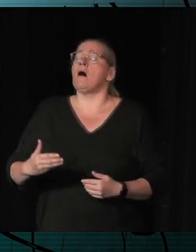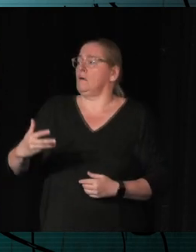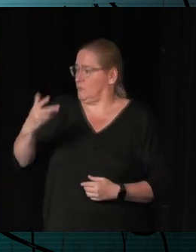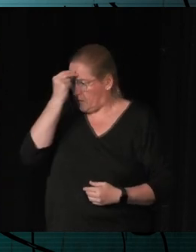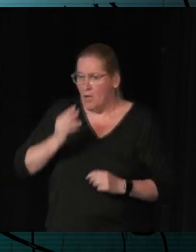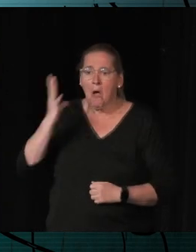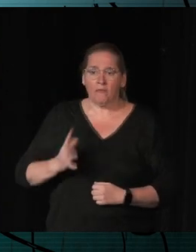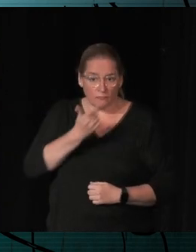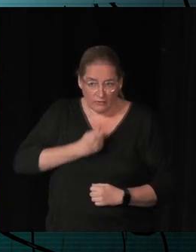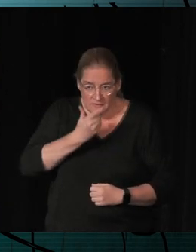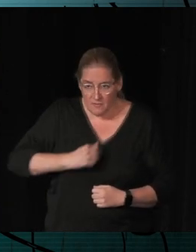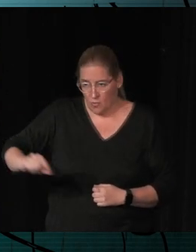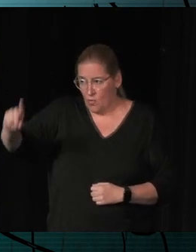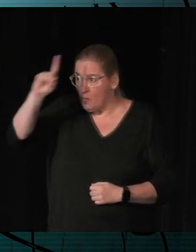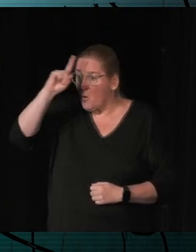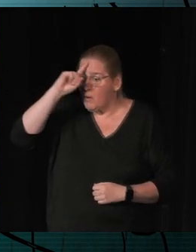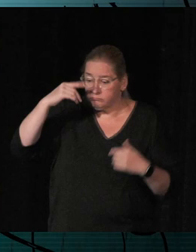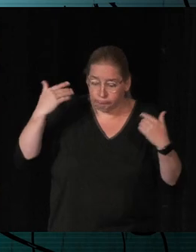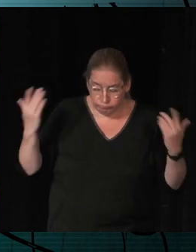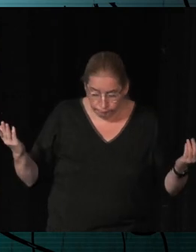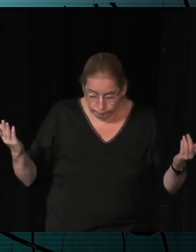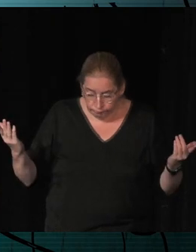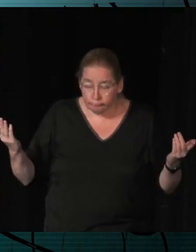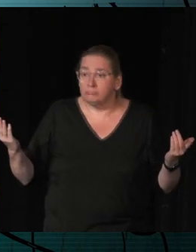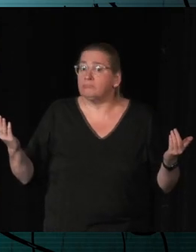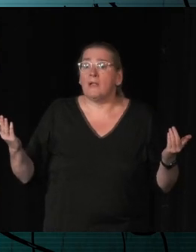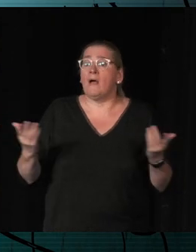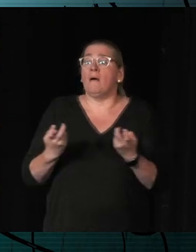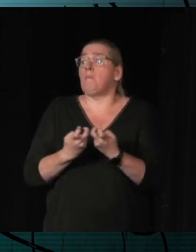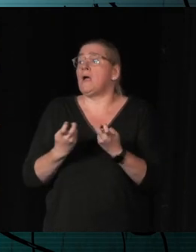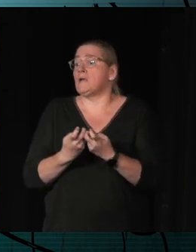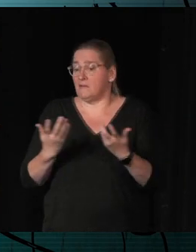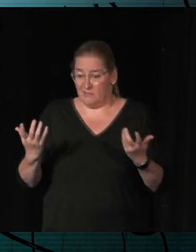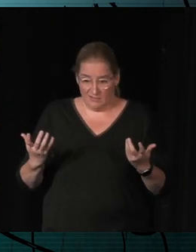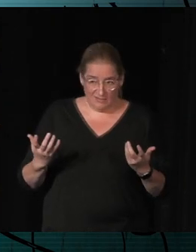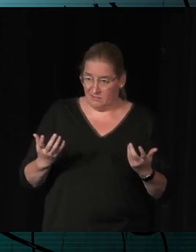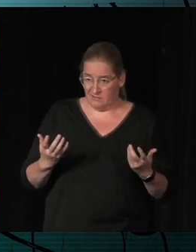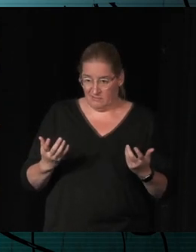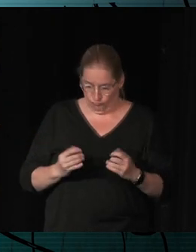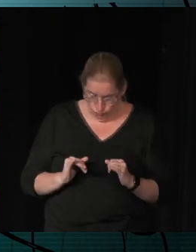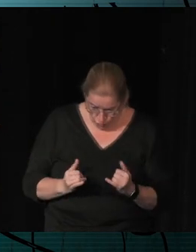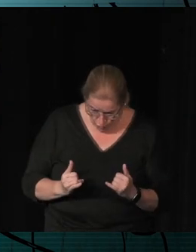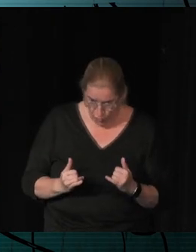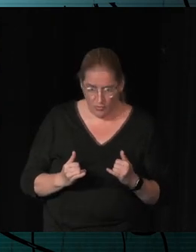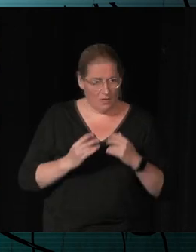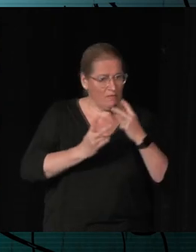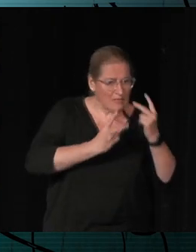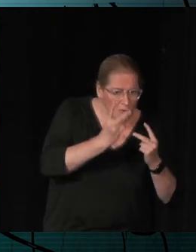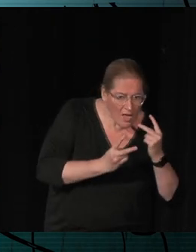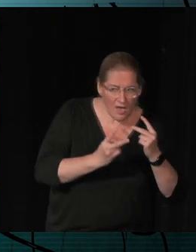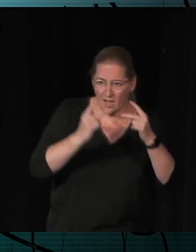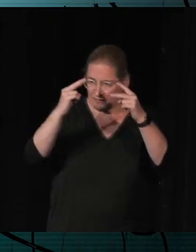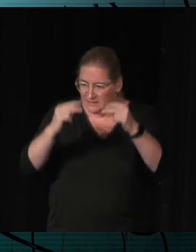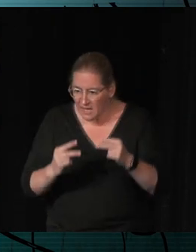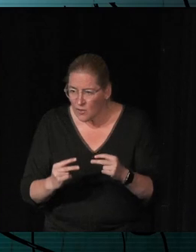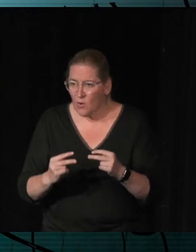l'époque c'était assez facile parce qu'il faut on peut pas séparer le le jeu lui-même ses visuels son scénario de la technologie aussi